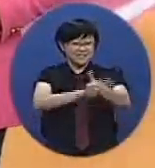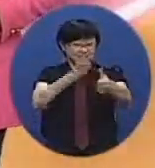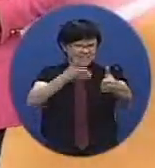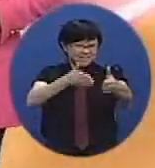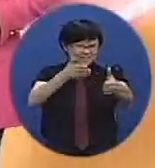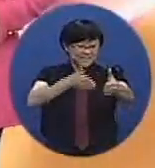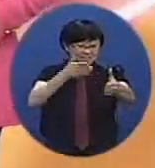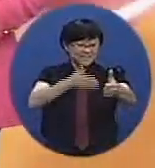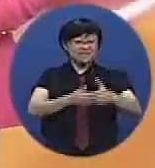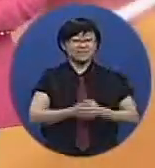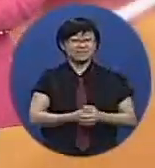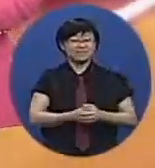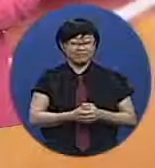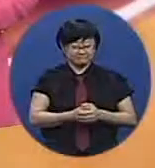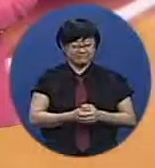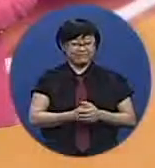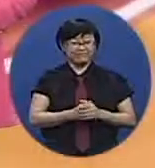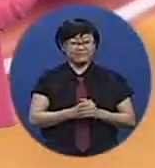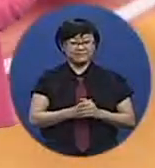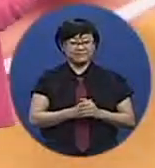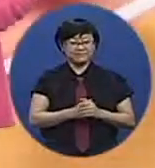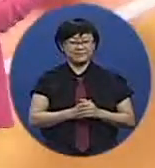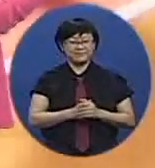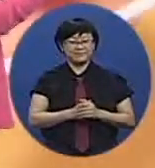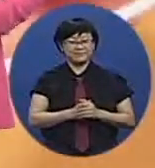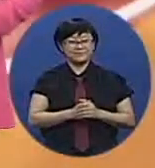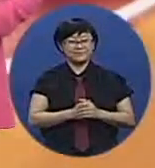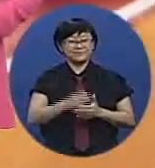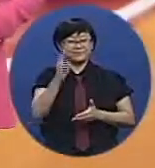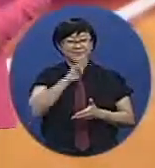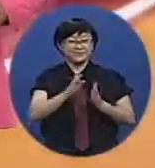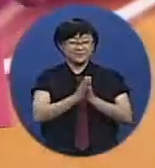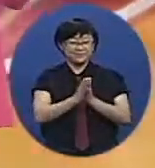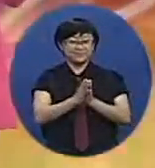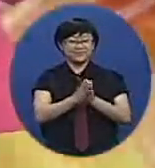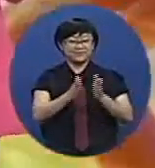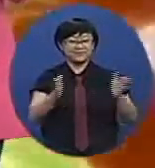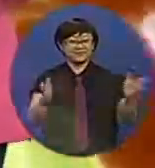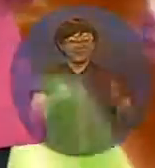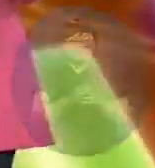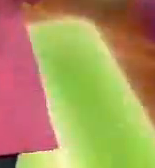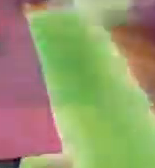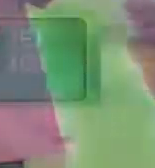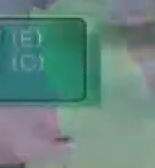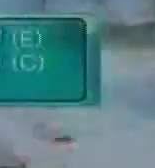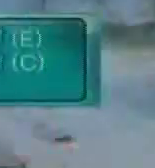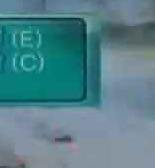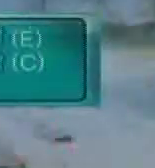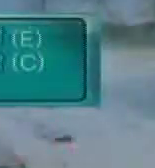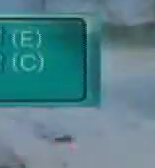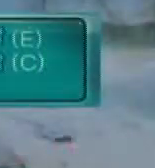불러 주시기 바랍니다. 예. 자, 너와 나의 고향 음악 주세요.